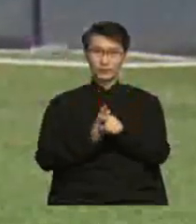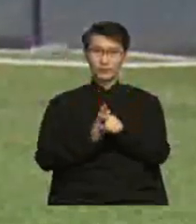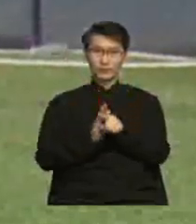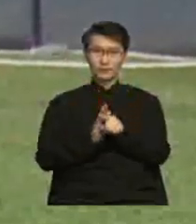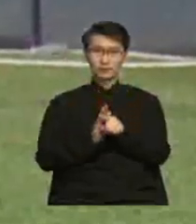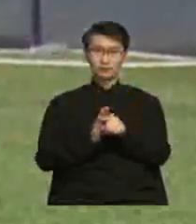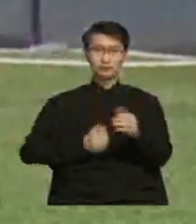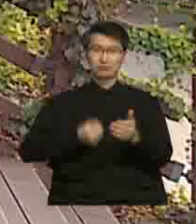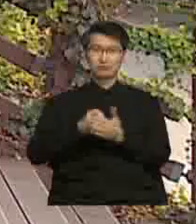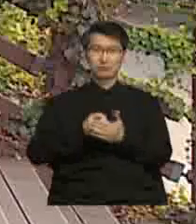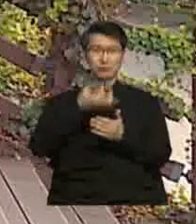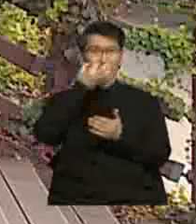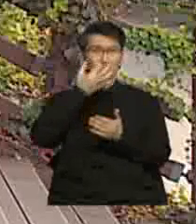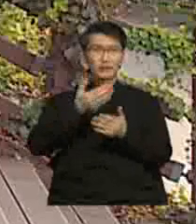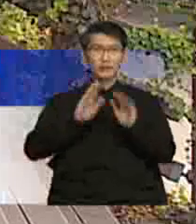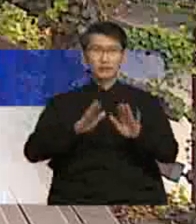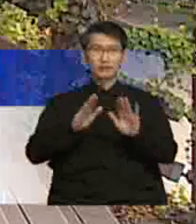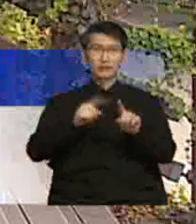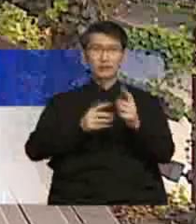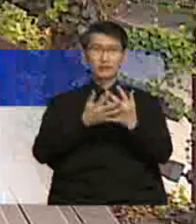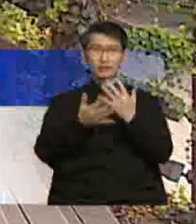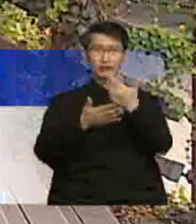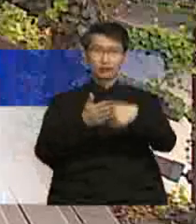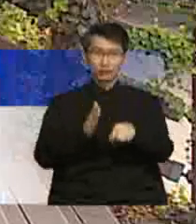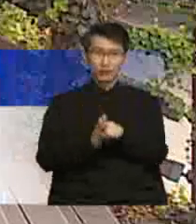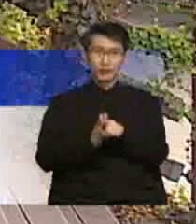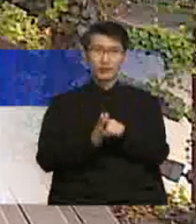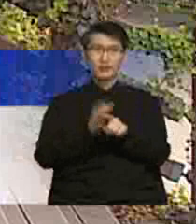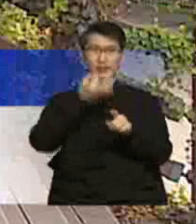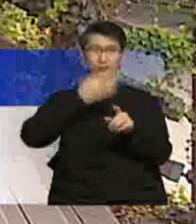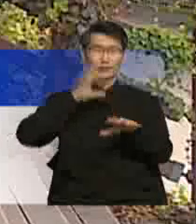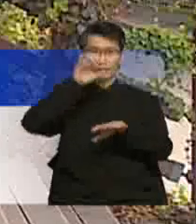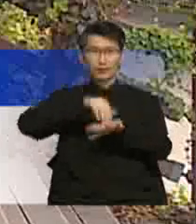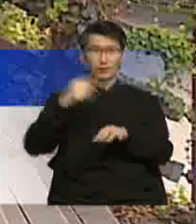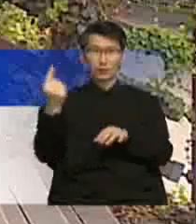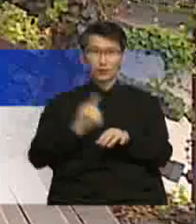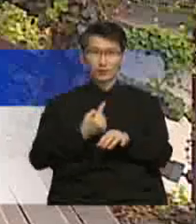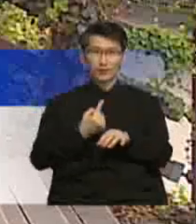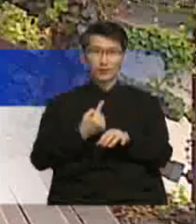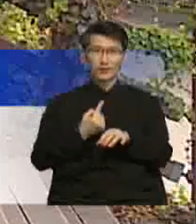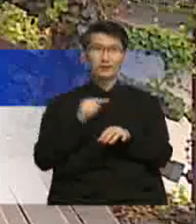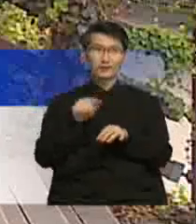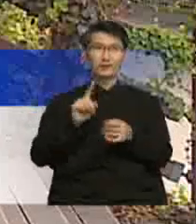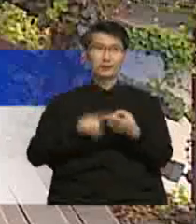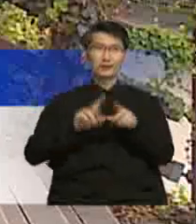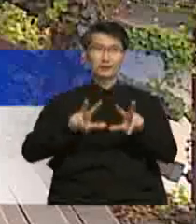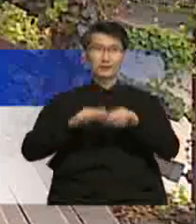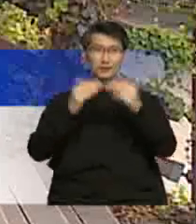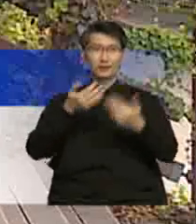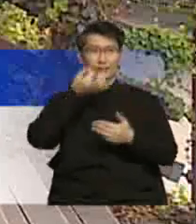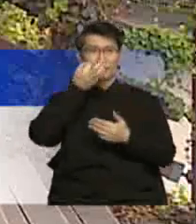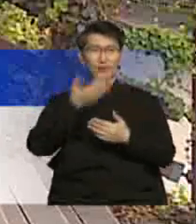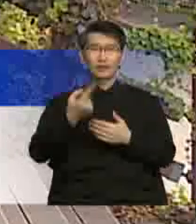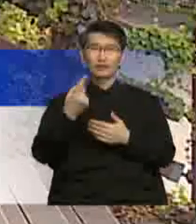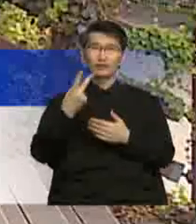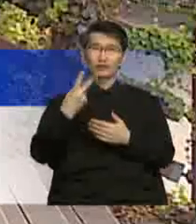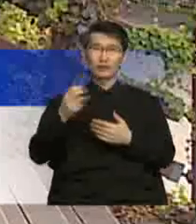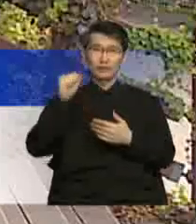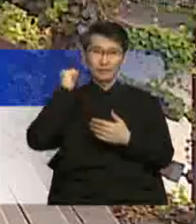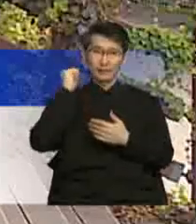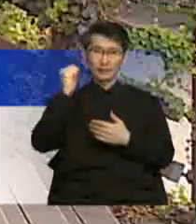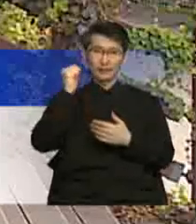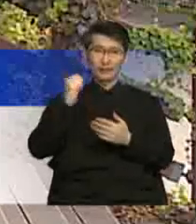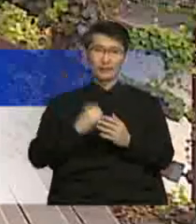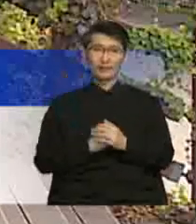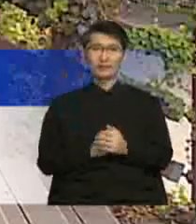느껴집니다. 저희가 이번 대회를 위해서 되게 힘들게 연습했는데 힘들게 연습한 걸 지금 다 보여드리겠습니다. 하나, 둘,